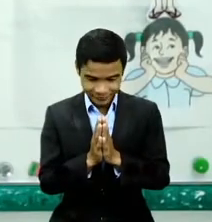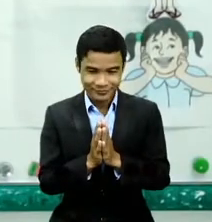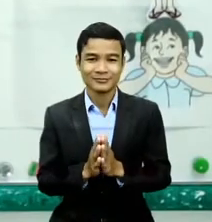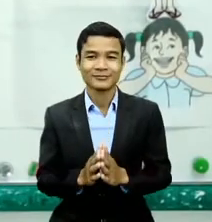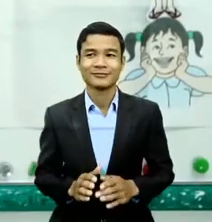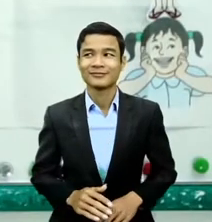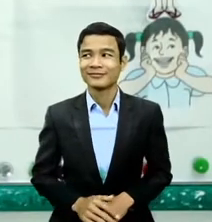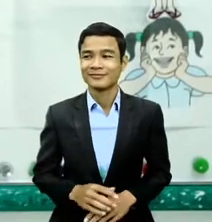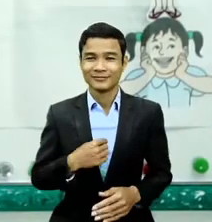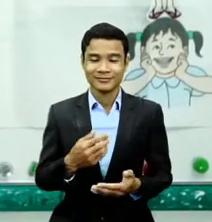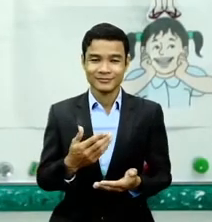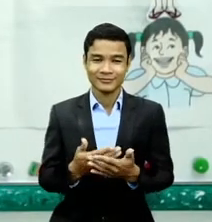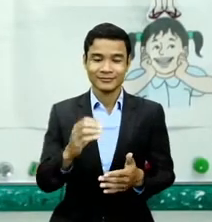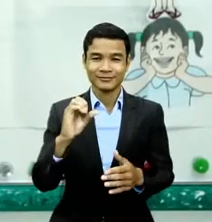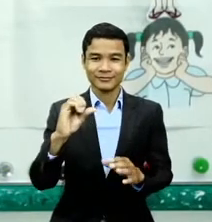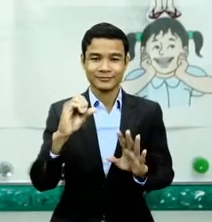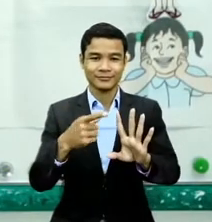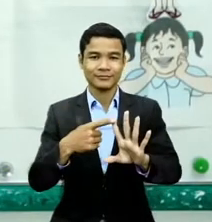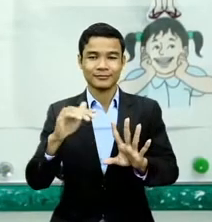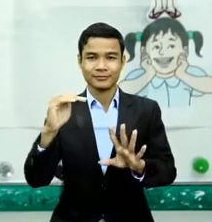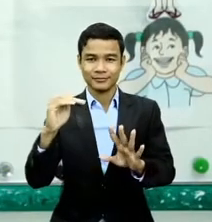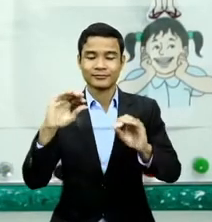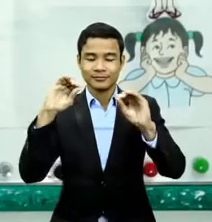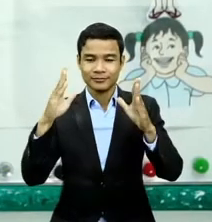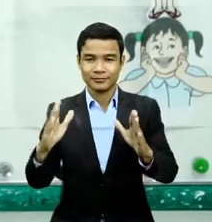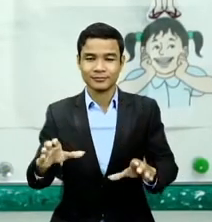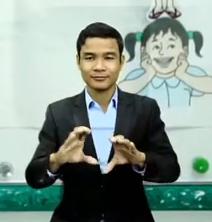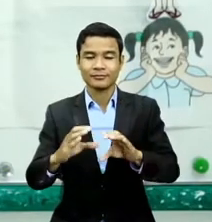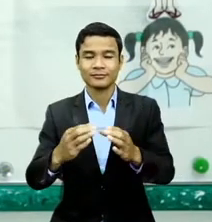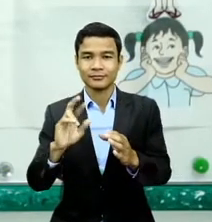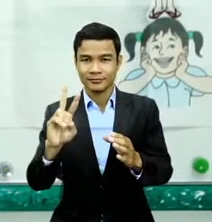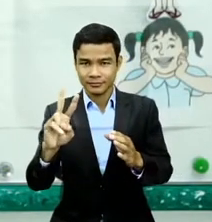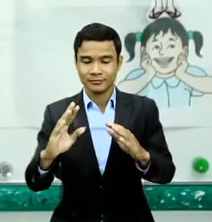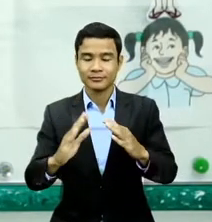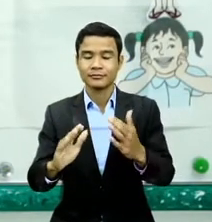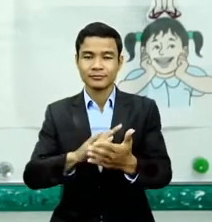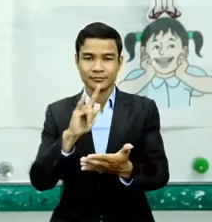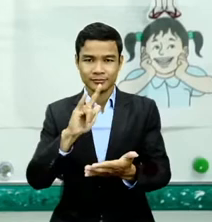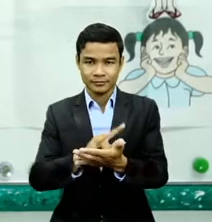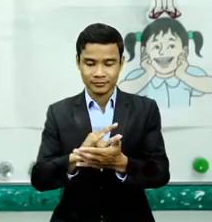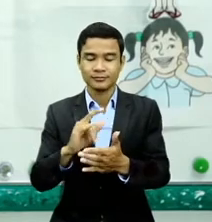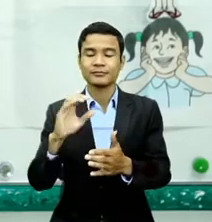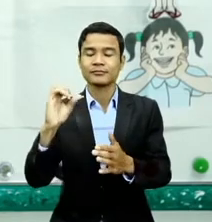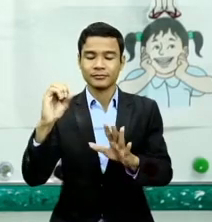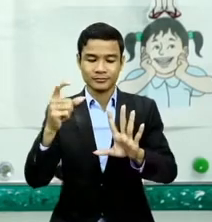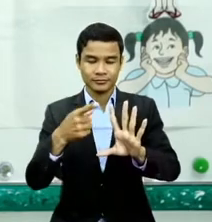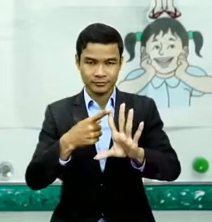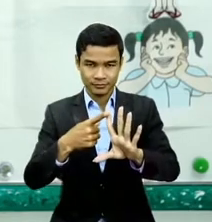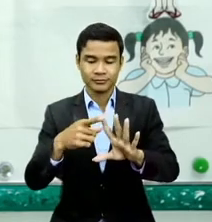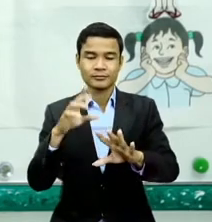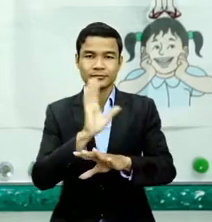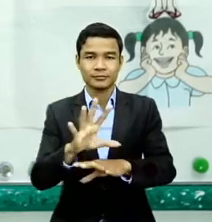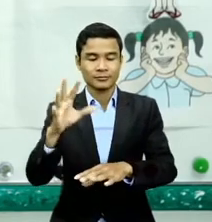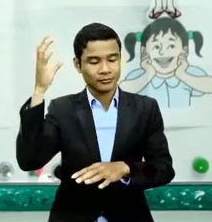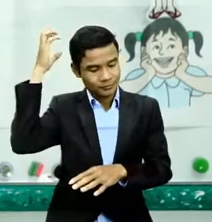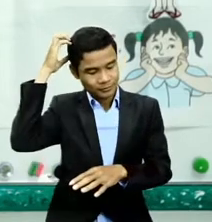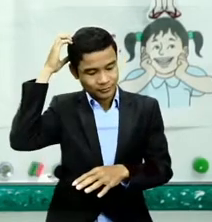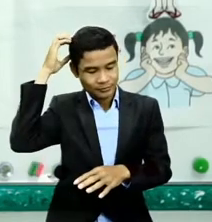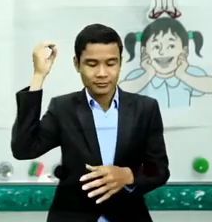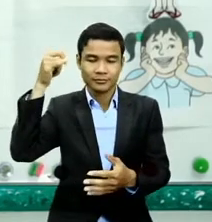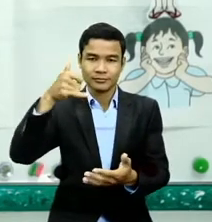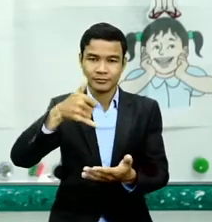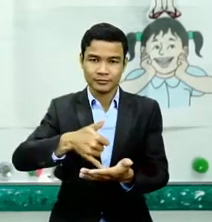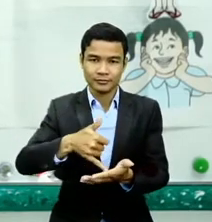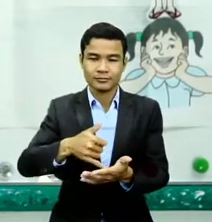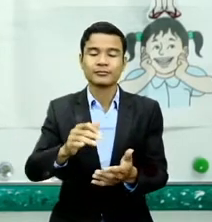Xong chấm điểm xua, nên khi chúng mua nhà em sẽ đặt lý chỉ cần một riêng thân tí pí, nên sẽ là bạn thăm sạc xa của mê lý tụ bến khách gặp phòng chàm. Ngày